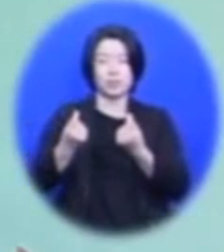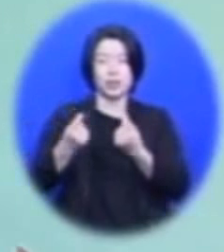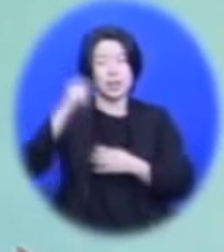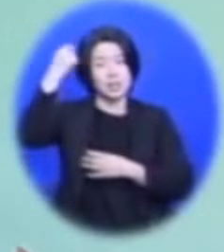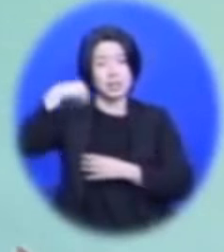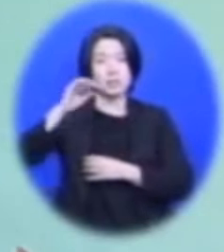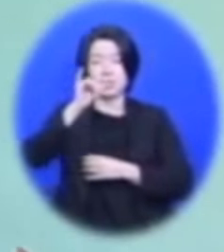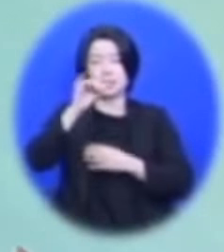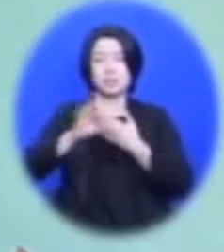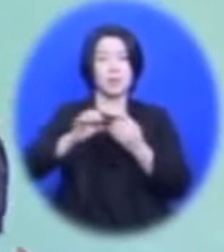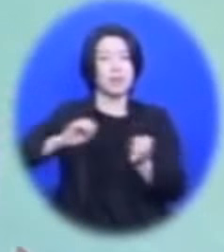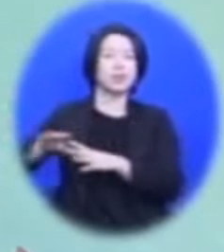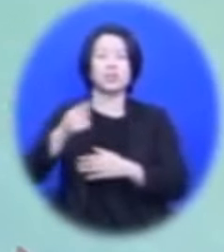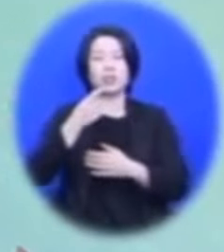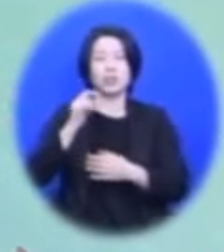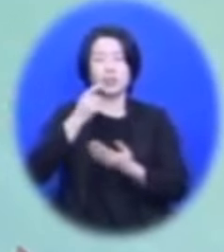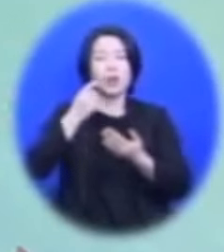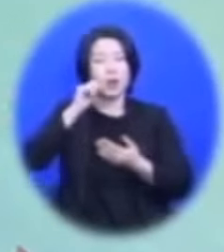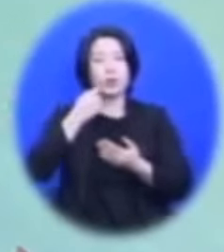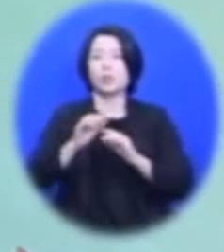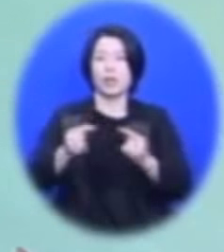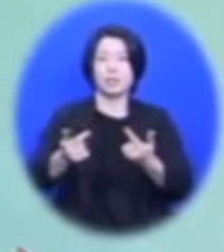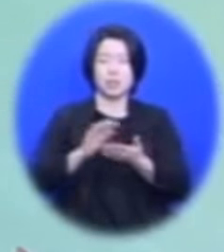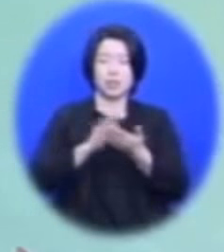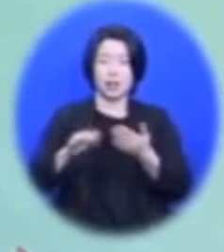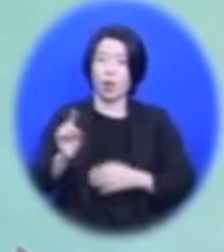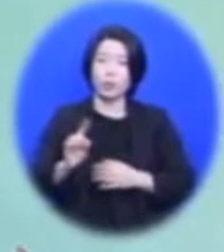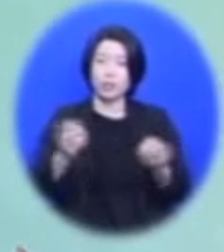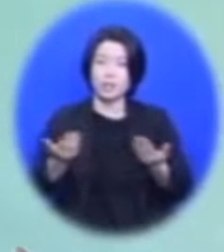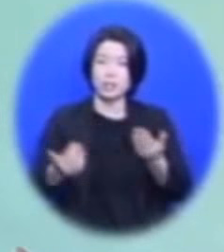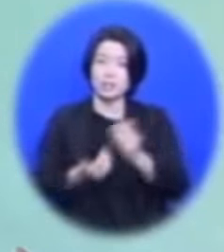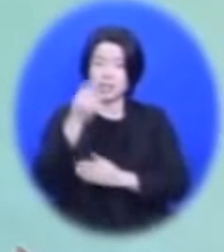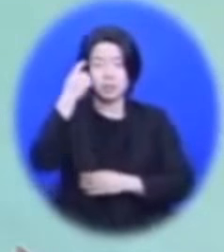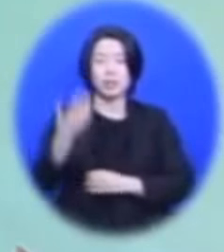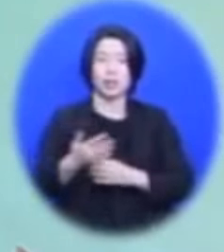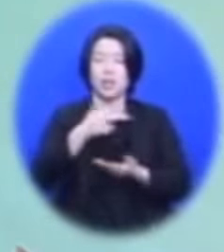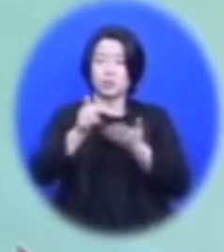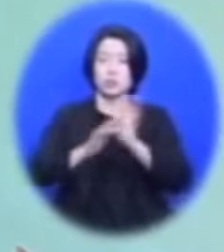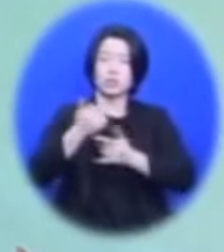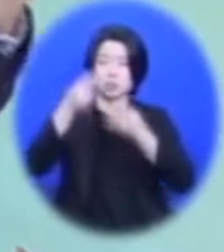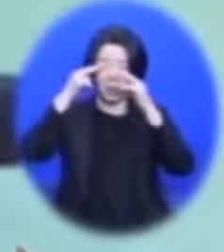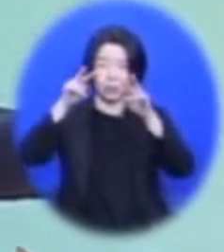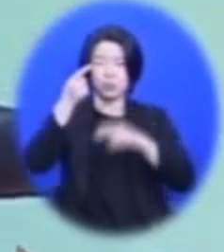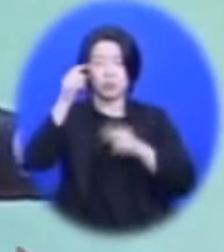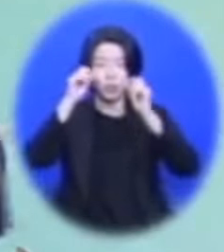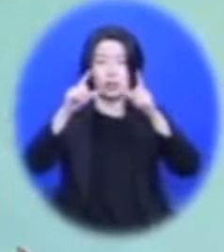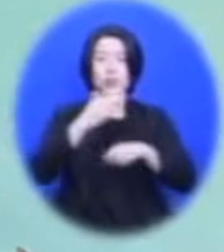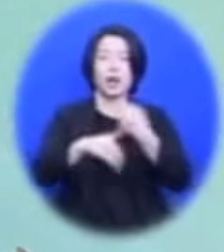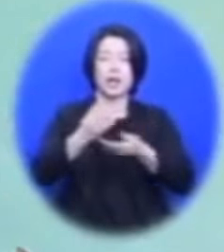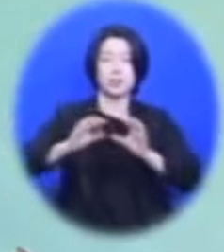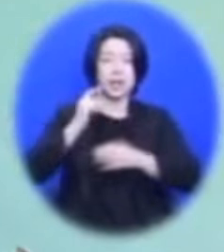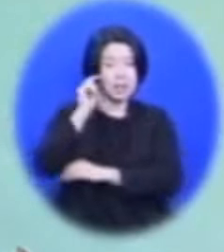않습니다. 어떻게 이런 일이 벌어지죠? 주 예수님을 바라보는 눈이 뜨이고 하나님의 나라 영광을 보게